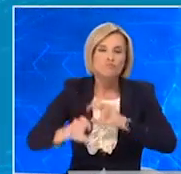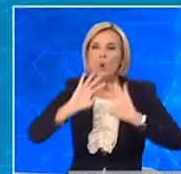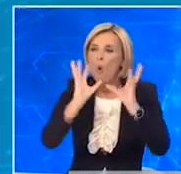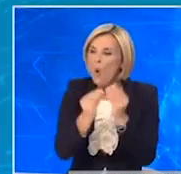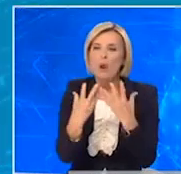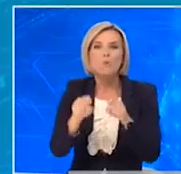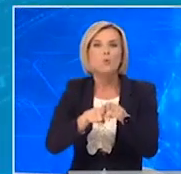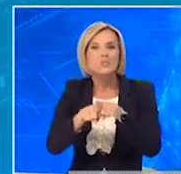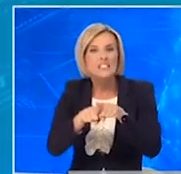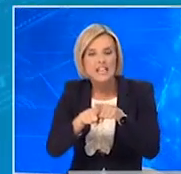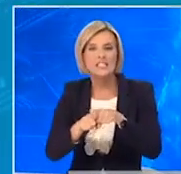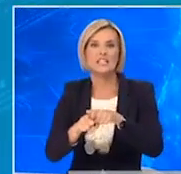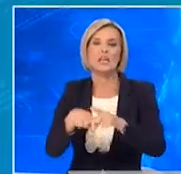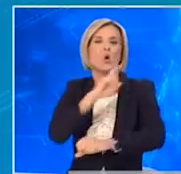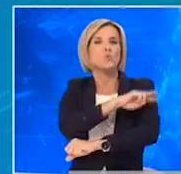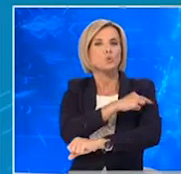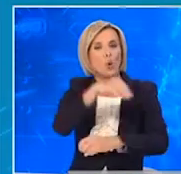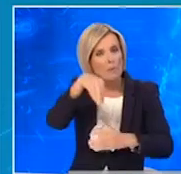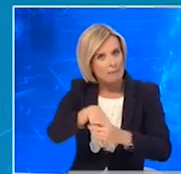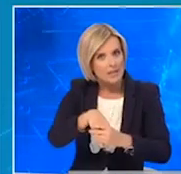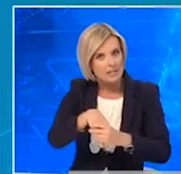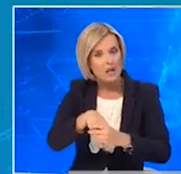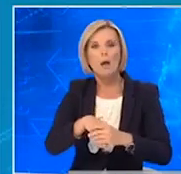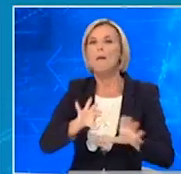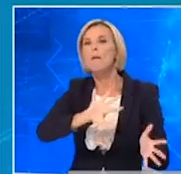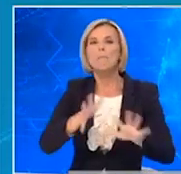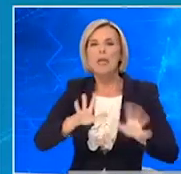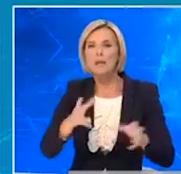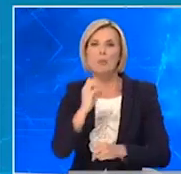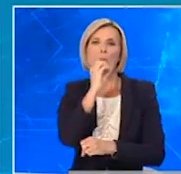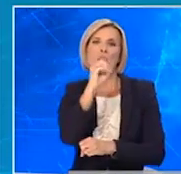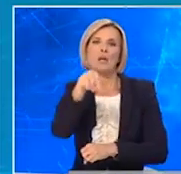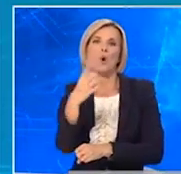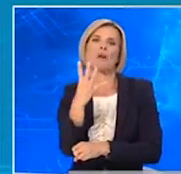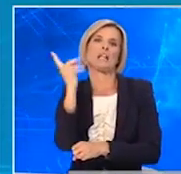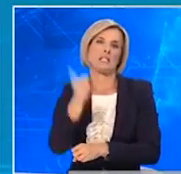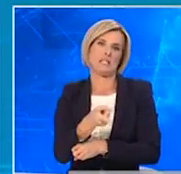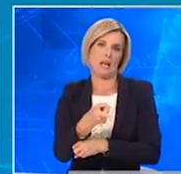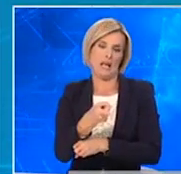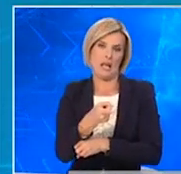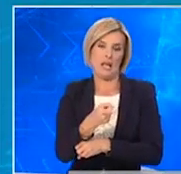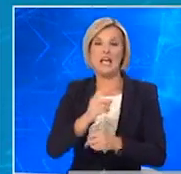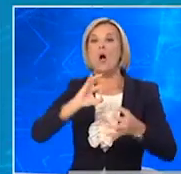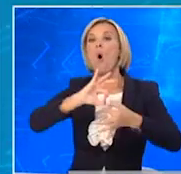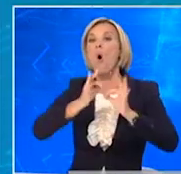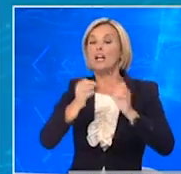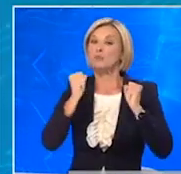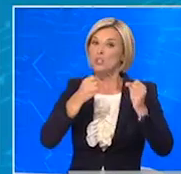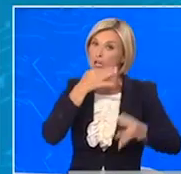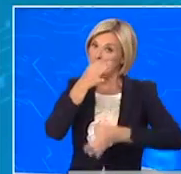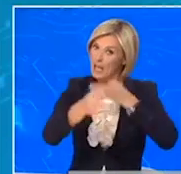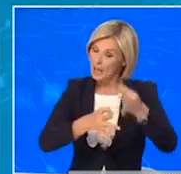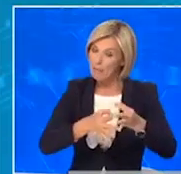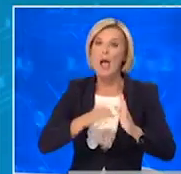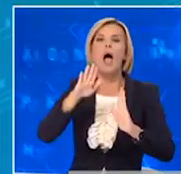σχετιζόμενες με COVID-19 νοσηλίες και νοσηλίες σε ΜΕΘ, είναι γύρω στο 0,4 όπως εκτιμάται από τον ΕΟΔΗ. Το γεγονός πως ο αριθμός αυτός είναι